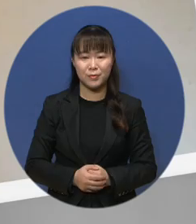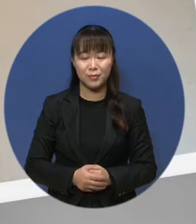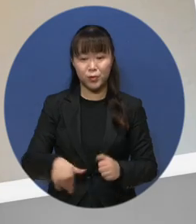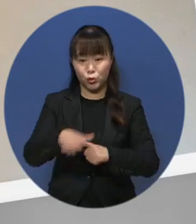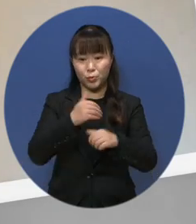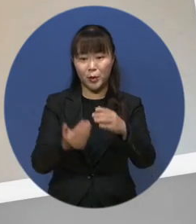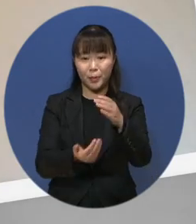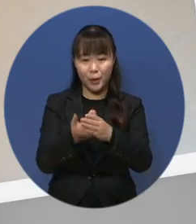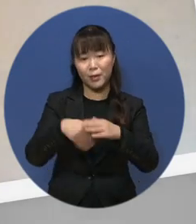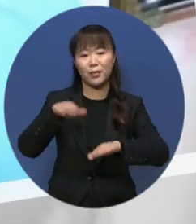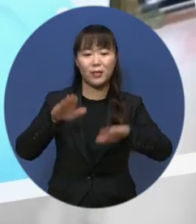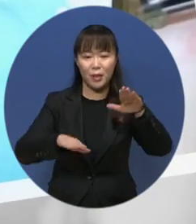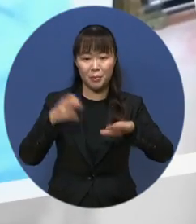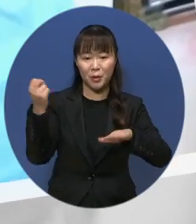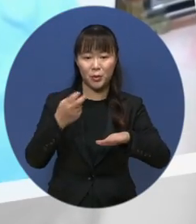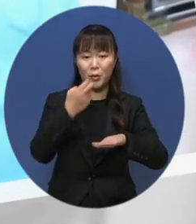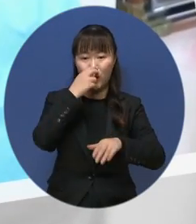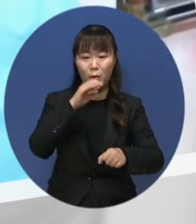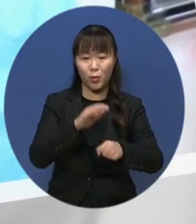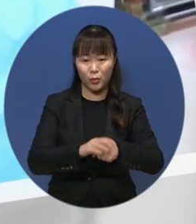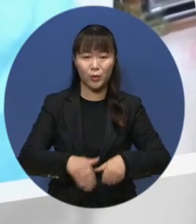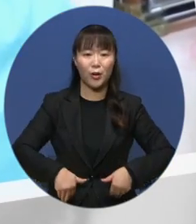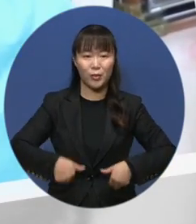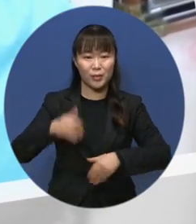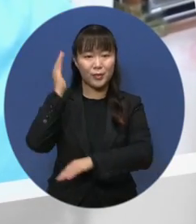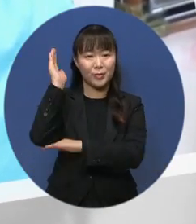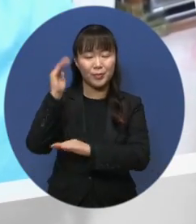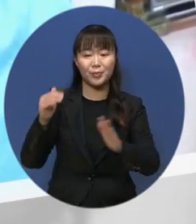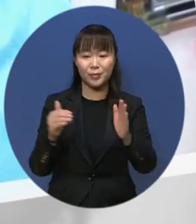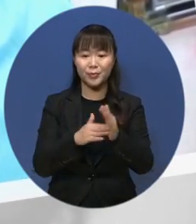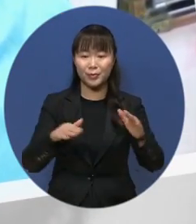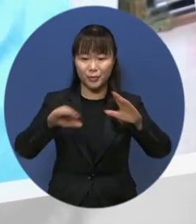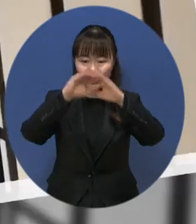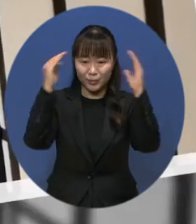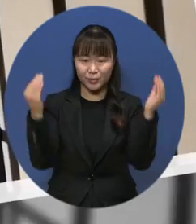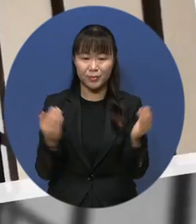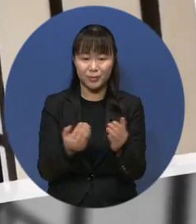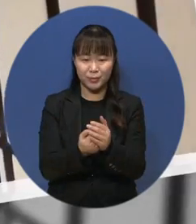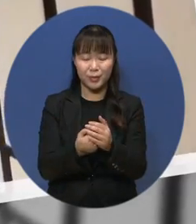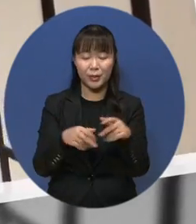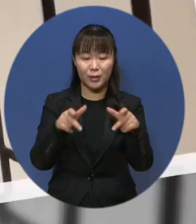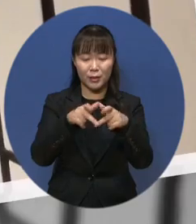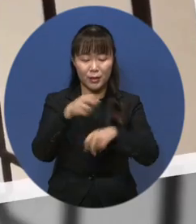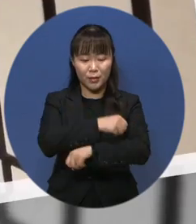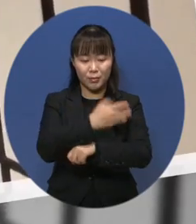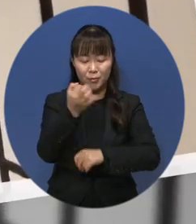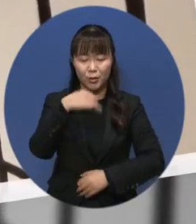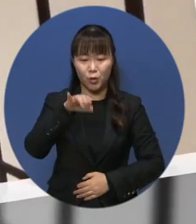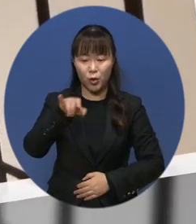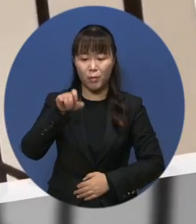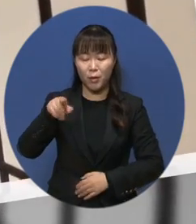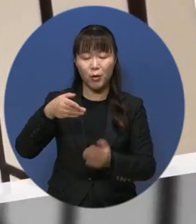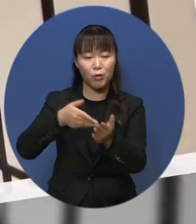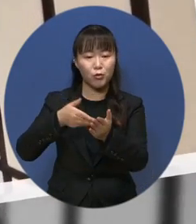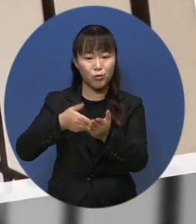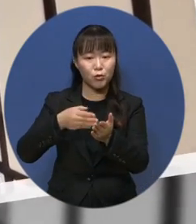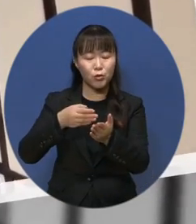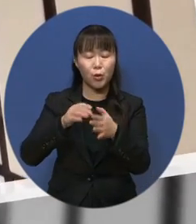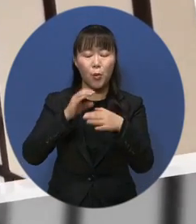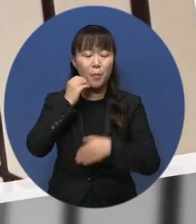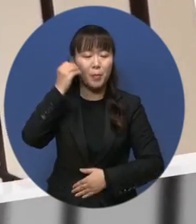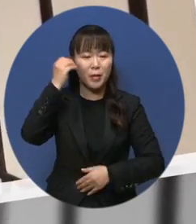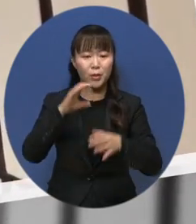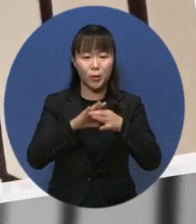우리 주변에서 일어나는 불공정한 사례부터 억울한 사연, 따뜻한 미담까지 장애인신문과